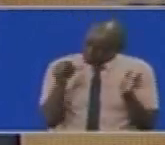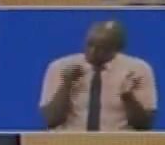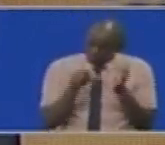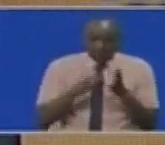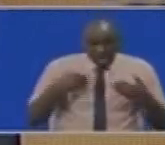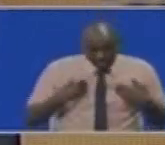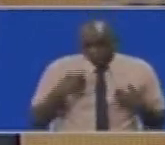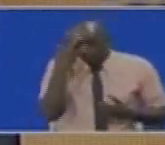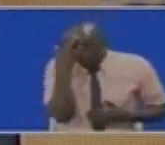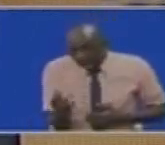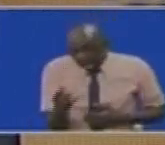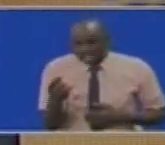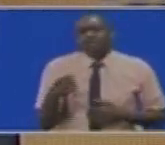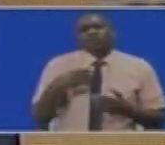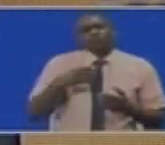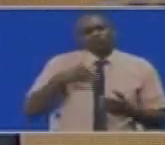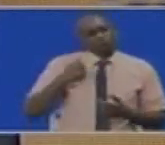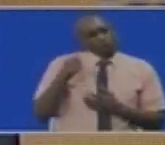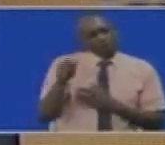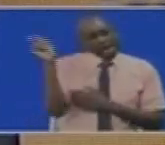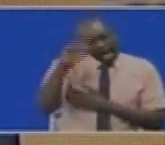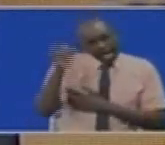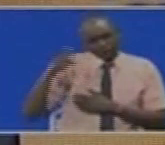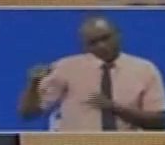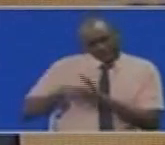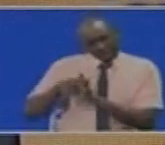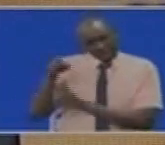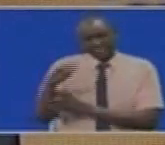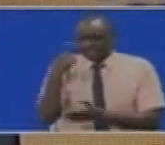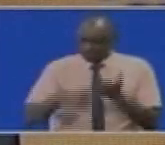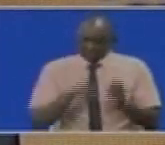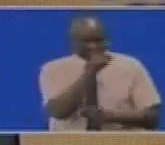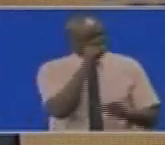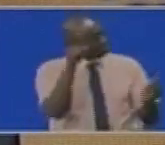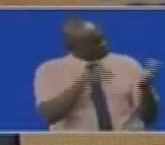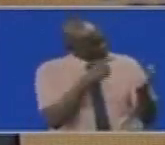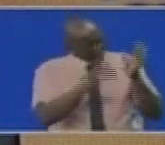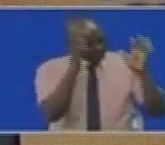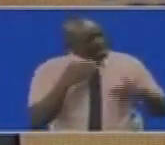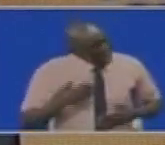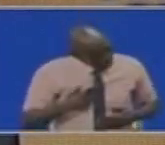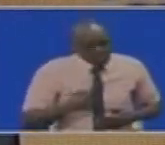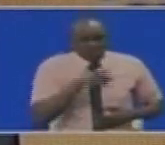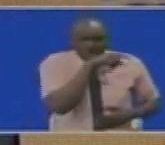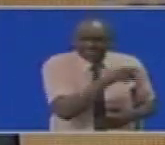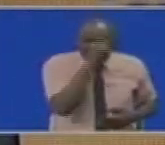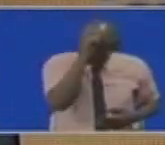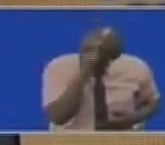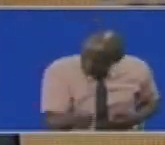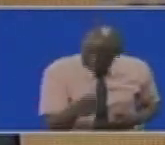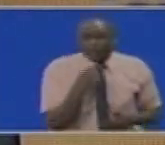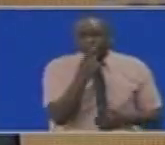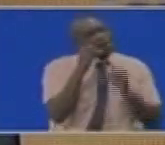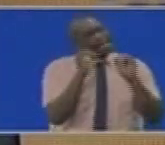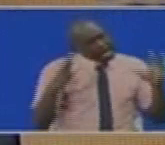na baadhi ya wanachama kutoka chama cha KANU kwa kile ambacho kinachosemekana kuwa amemkosea heshima rais